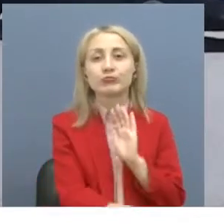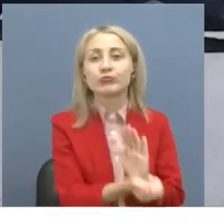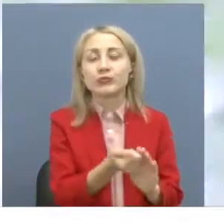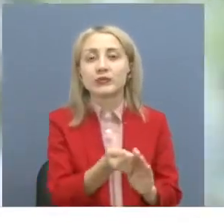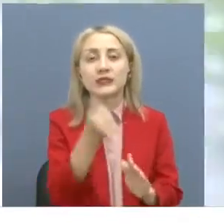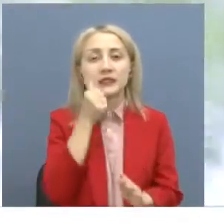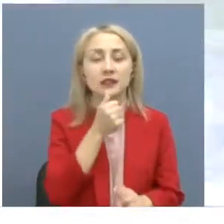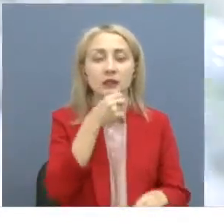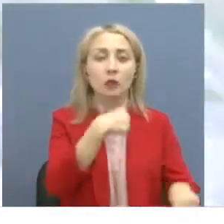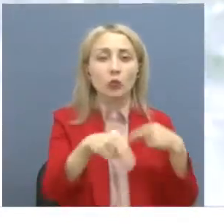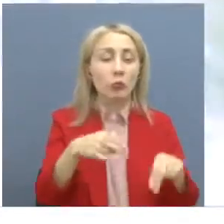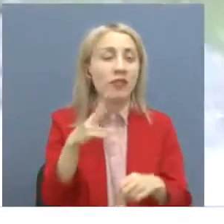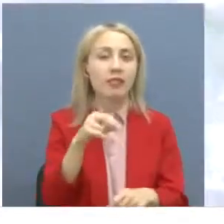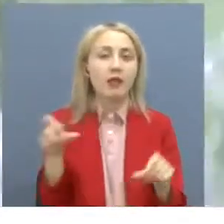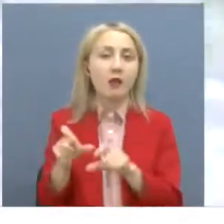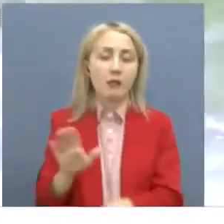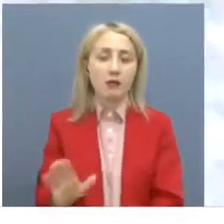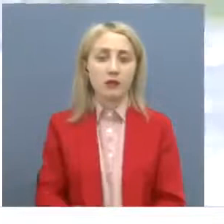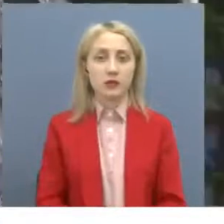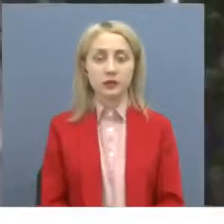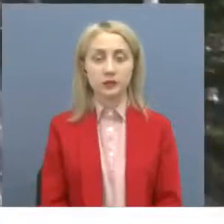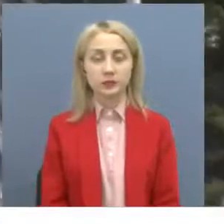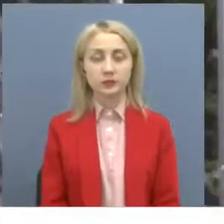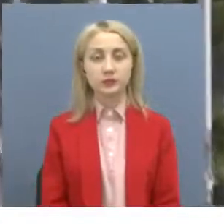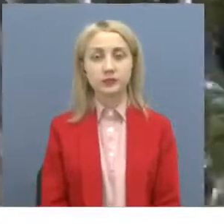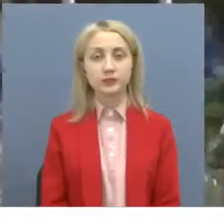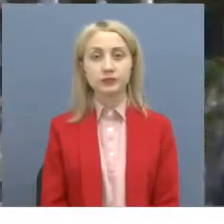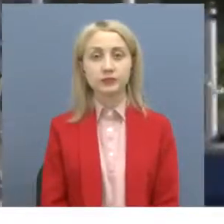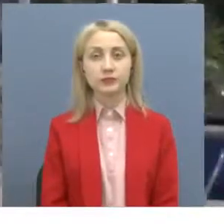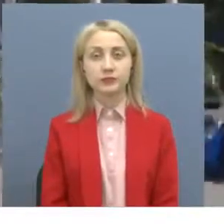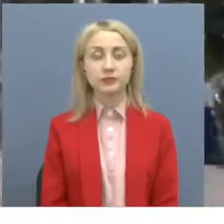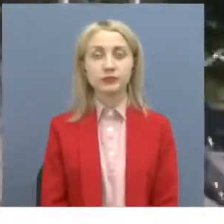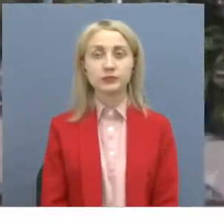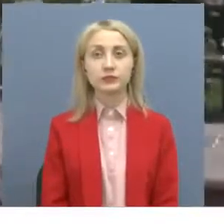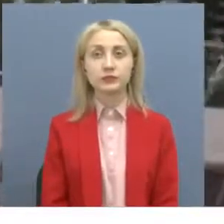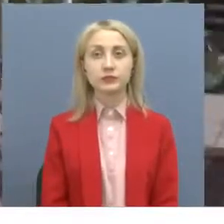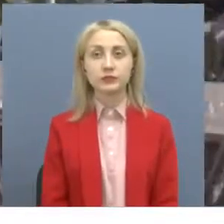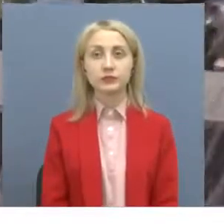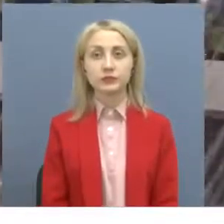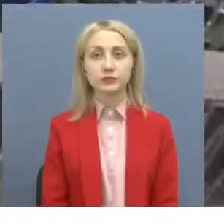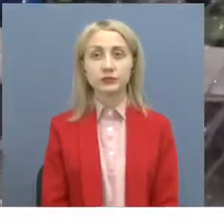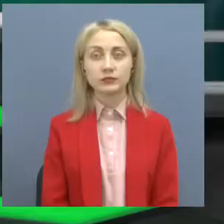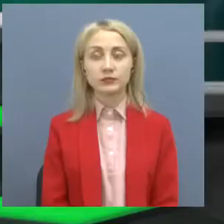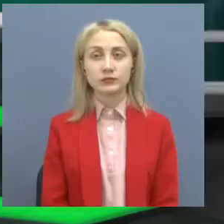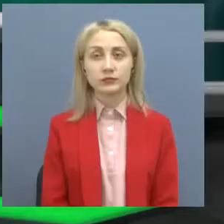соңғы қайғымен аяқталған осы оқиға дәлел. Ердігүл Дәдібасқызы, Сәния Көпжасарова, Данияр Жұмағұлов, Көкше ақпарат.